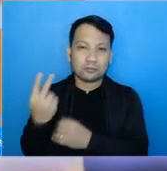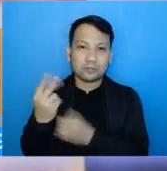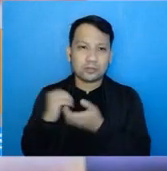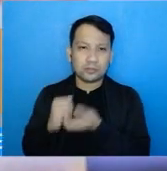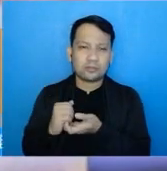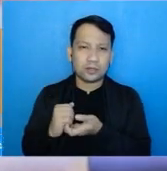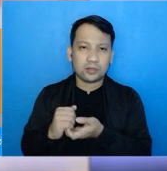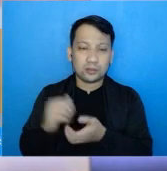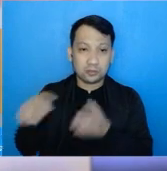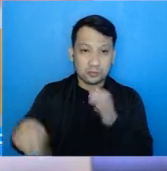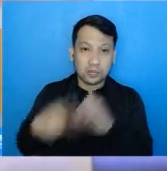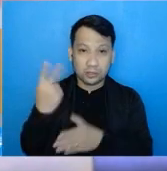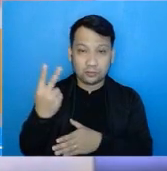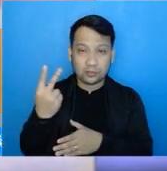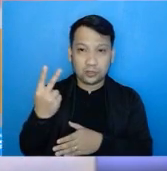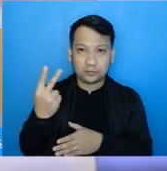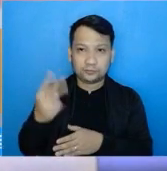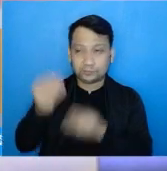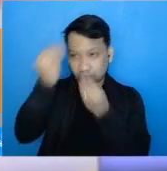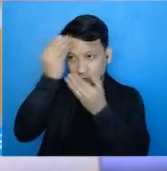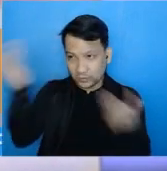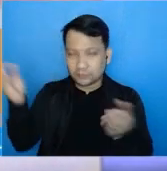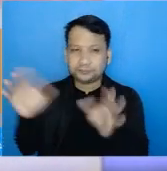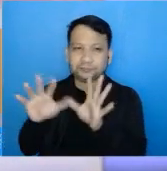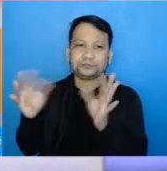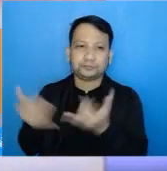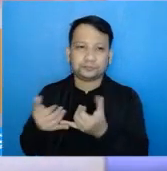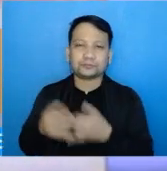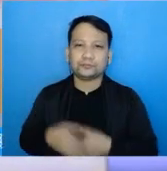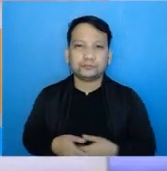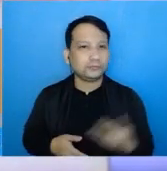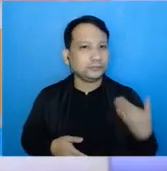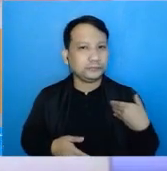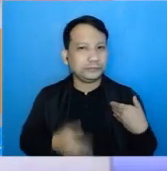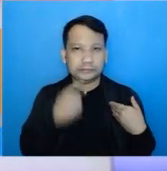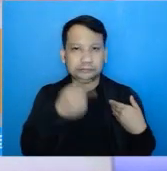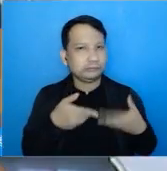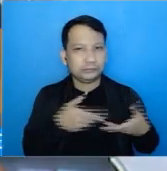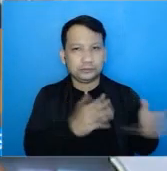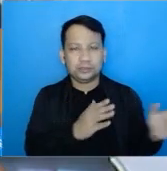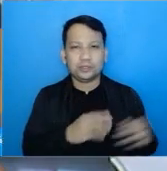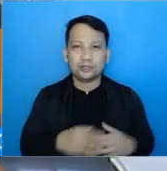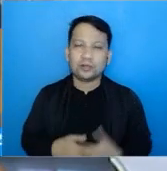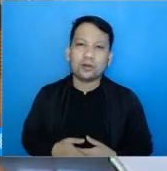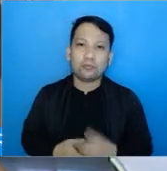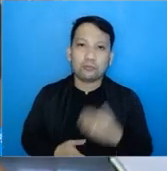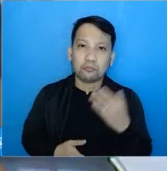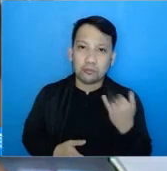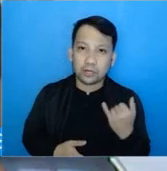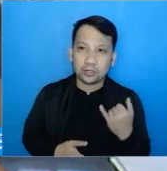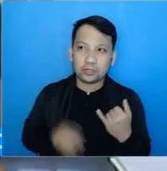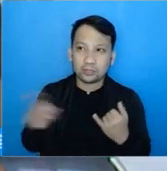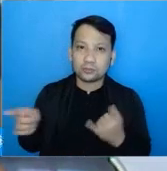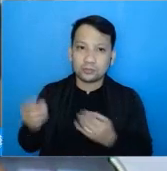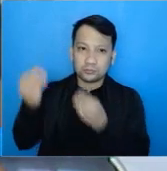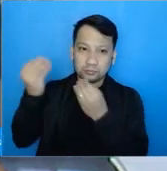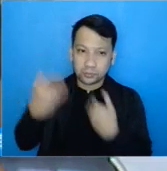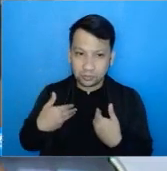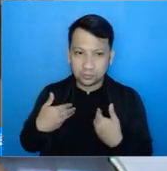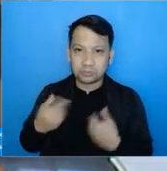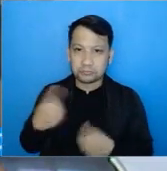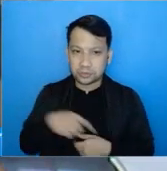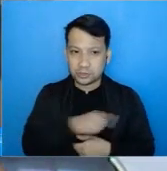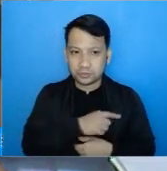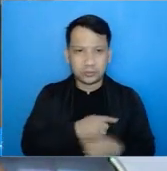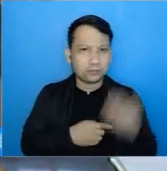wedding reception na pinagpaalam naman sa barangay, pero hindi pinayagan. Katunayan po, nung nagpaalam sila rito ay hindi po